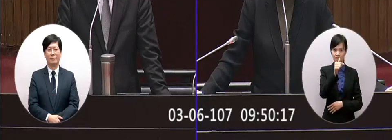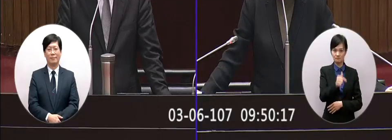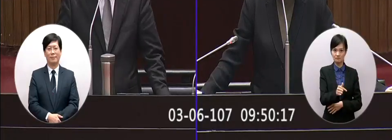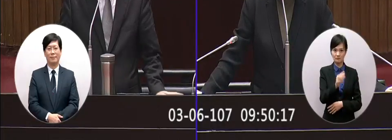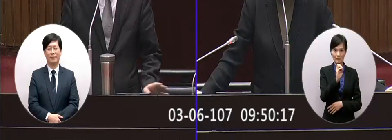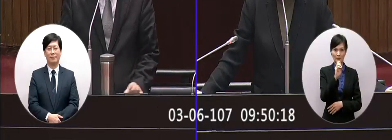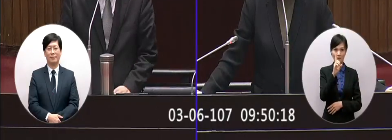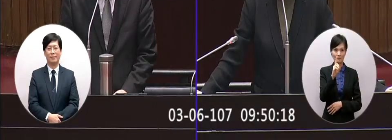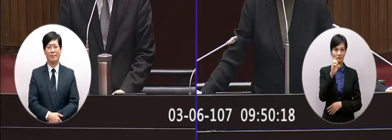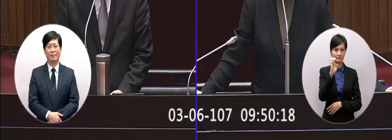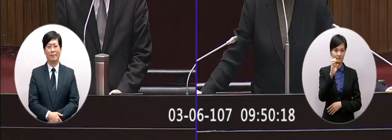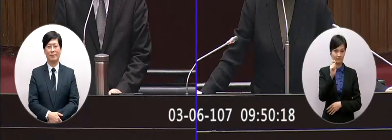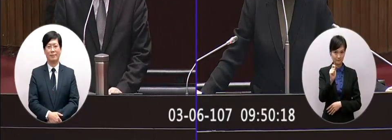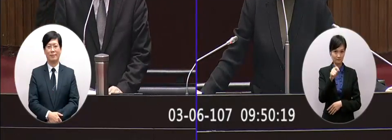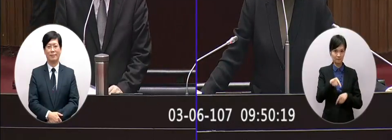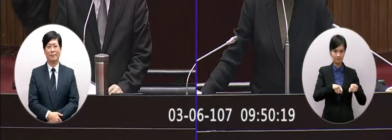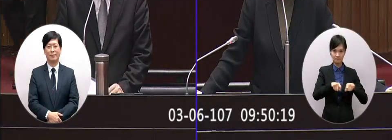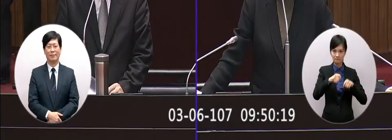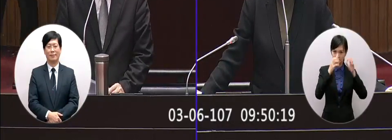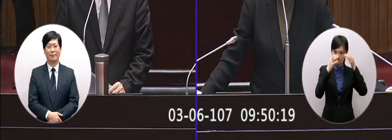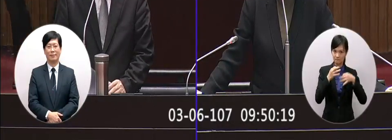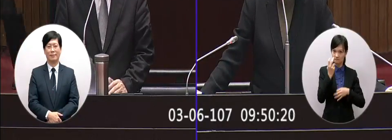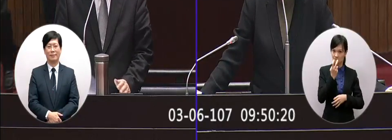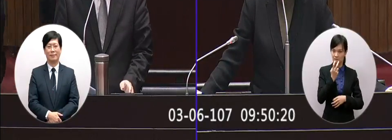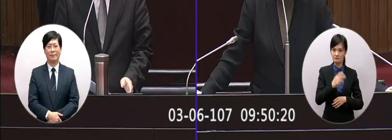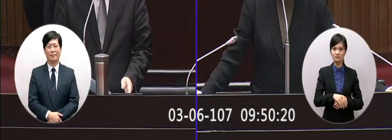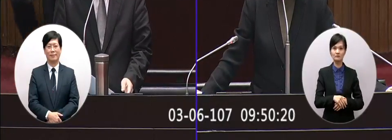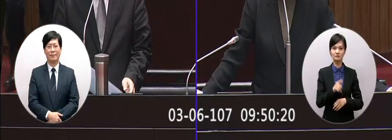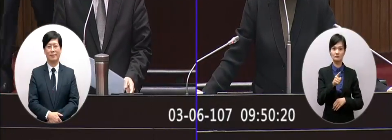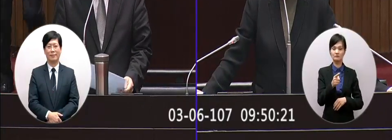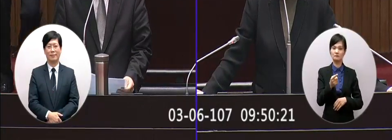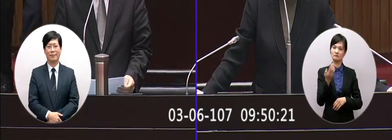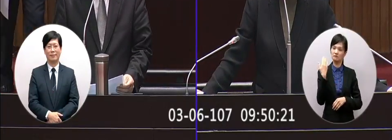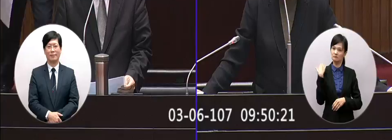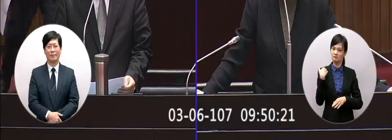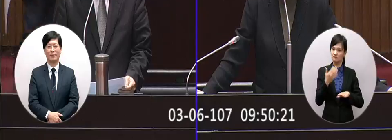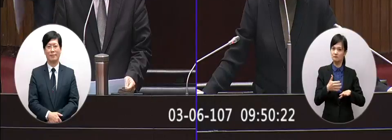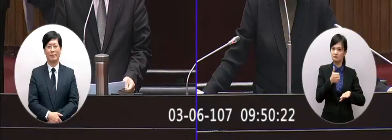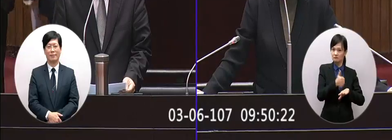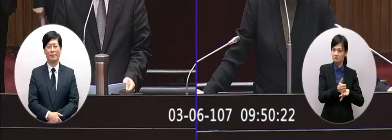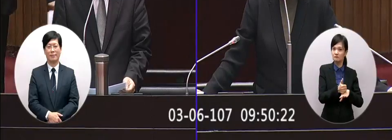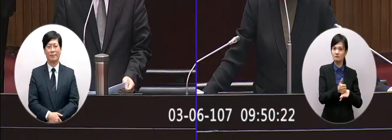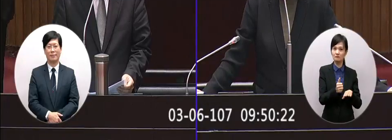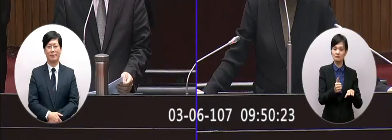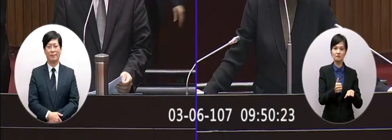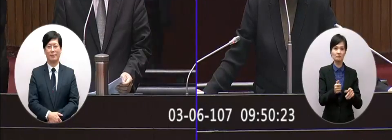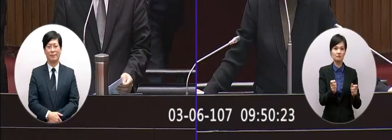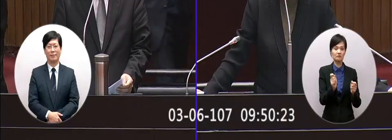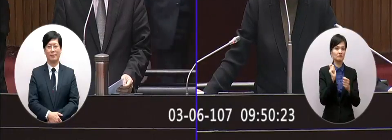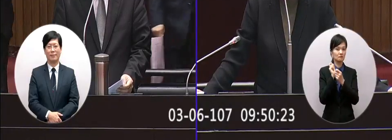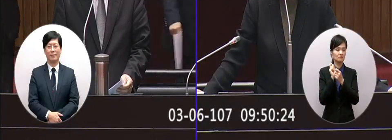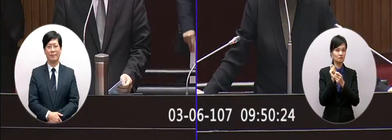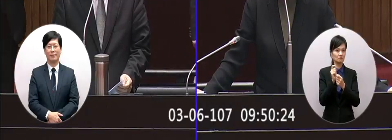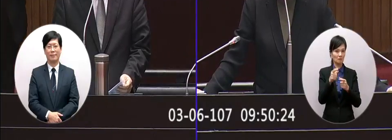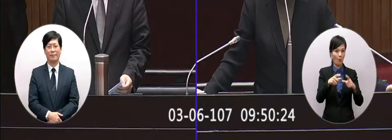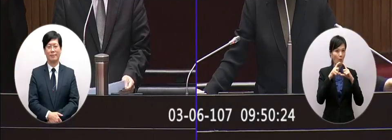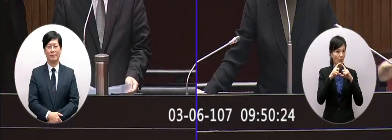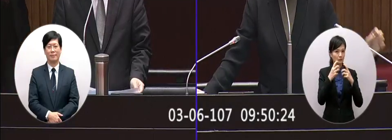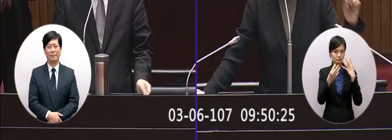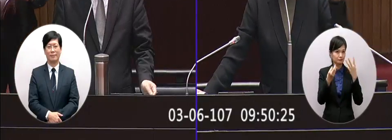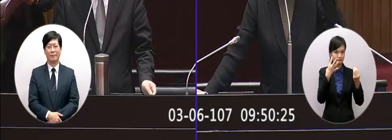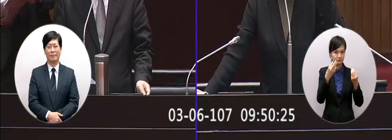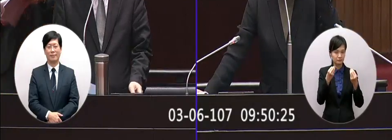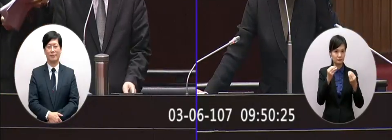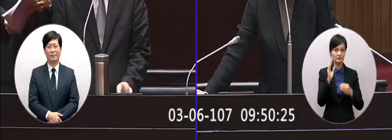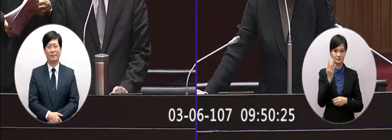南向。当时或许院长您刚刚是在上任，所以你针对本席的质询，你没有很清楚的答复。不